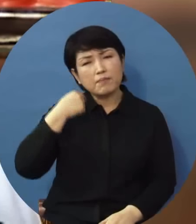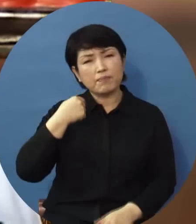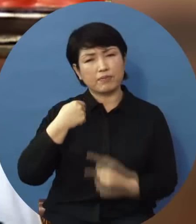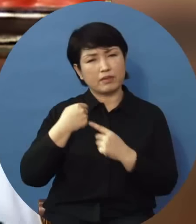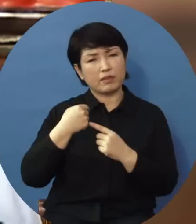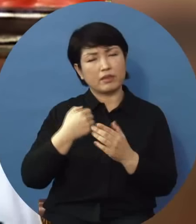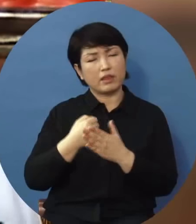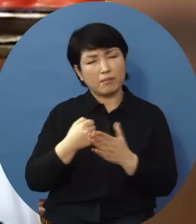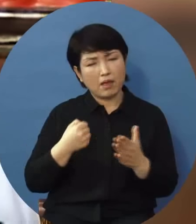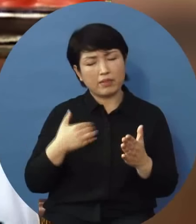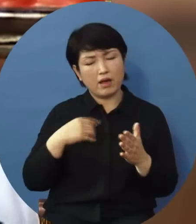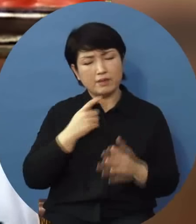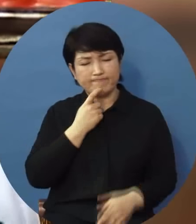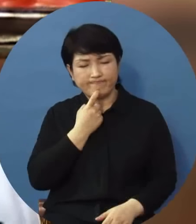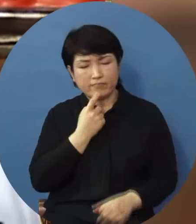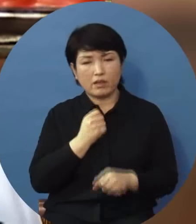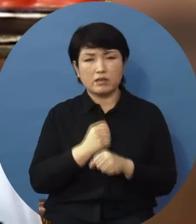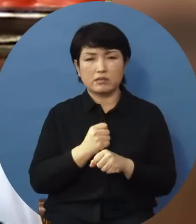집착되어서